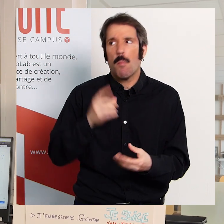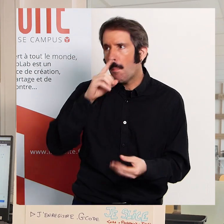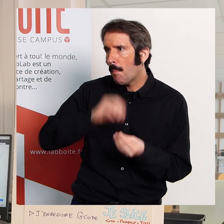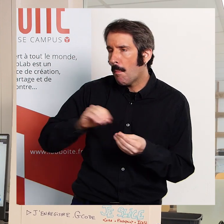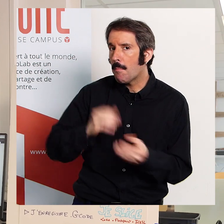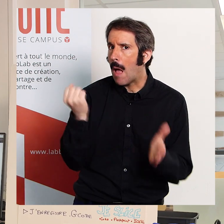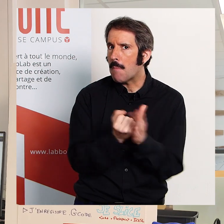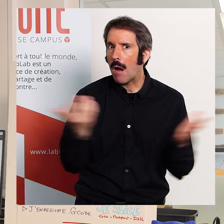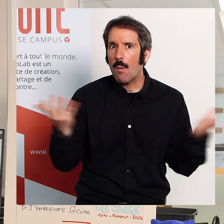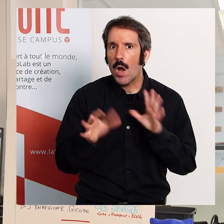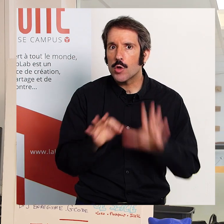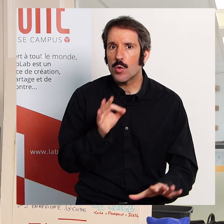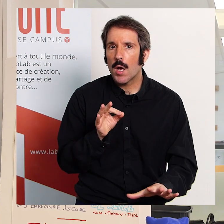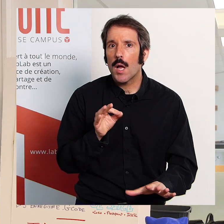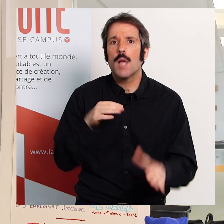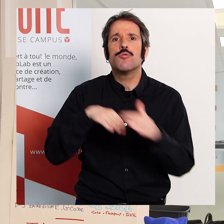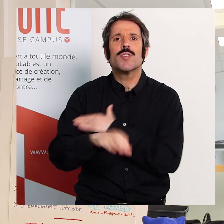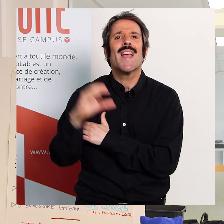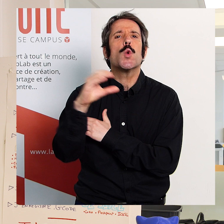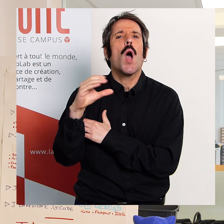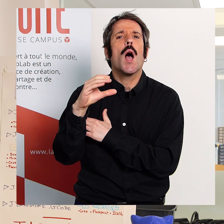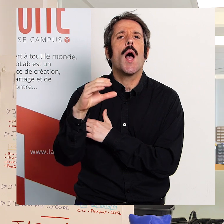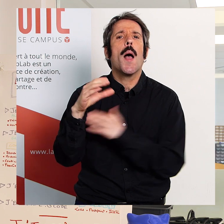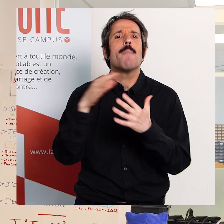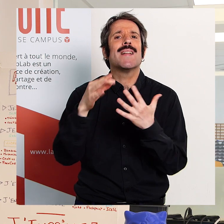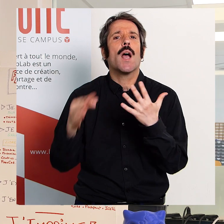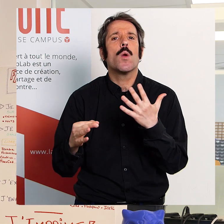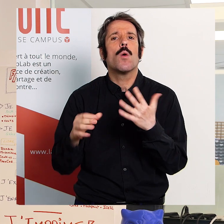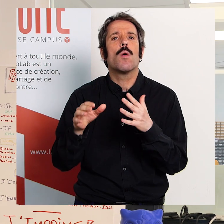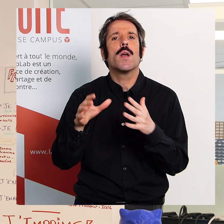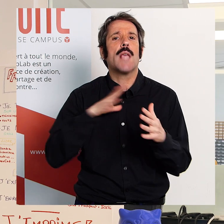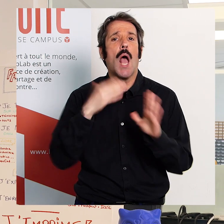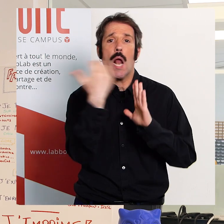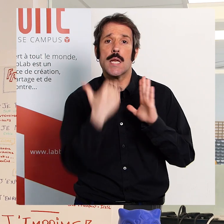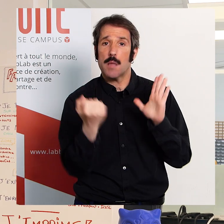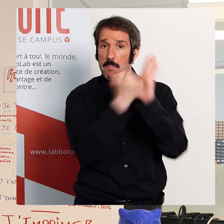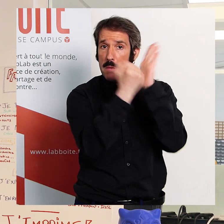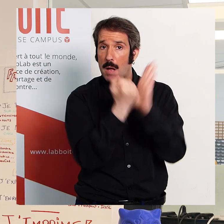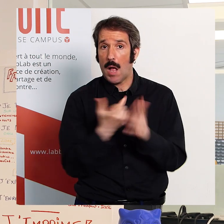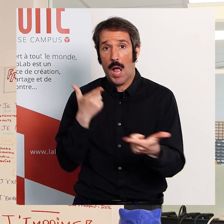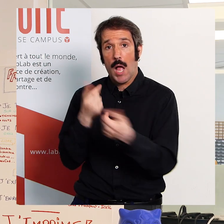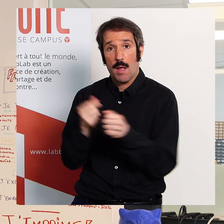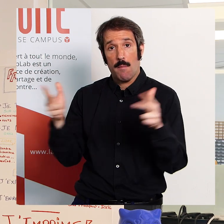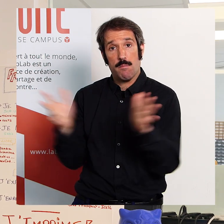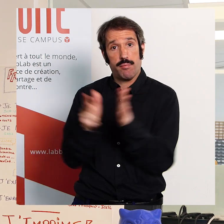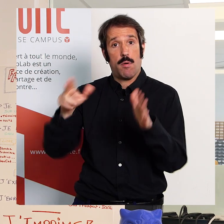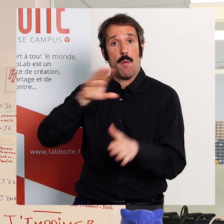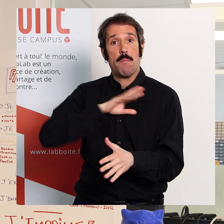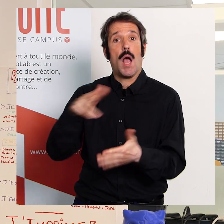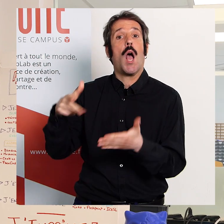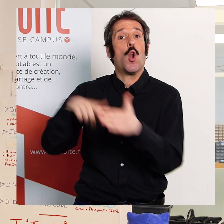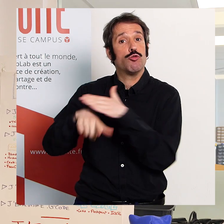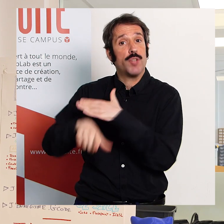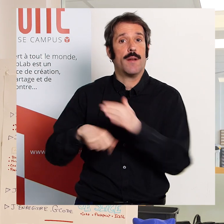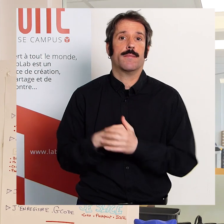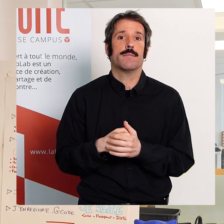vous vous posez la question de la marque, dans Cura, quand vous êtes dans le matériau, vous avez une liste de marques qui sont déjà validées par